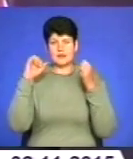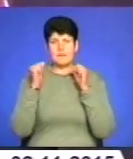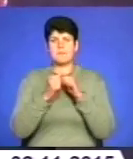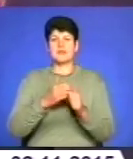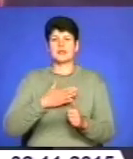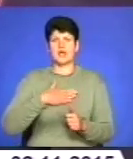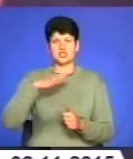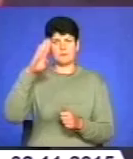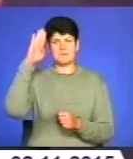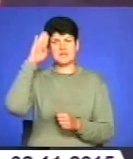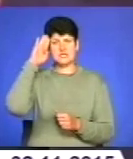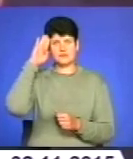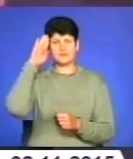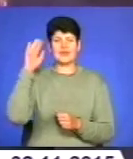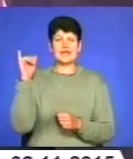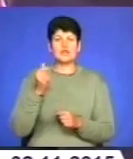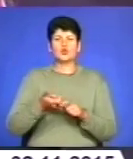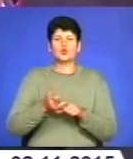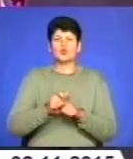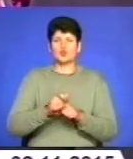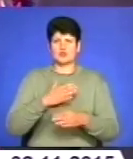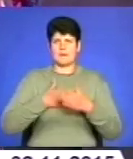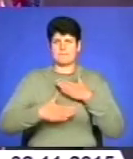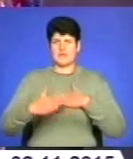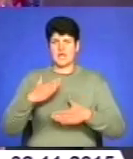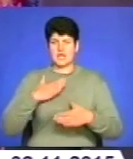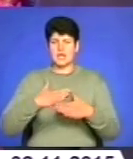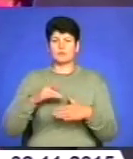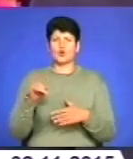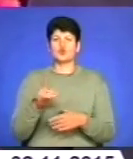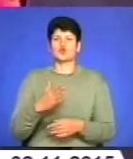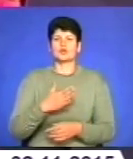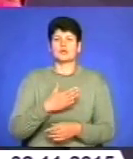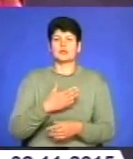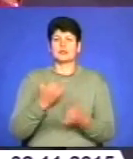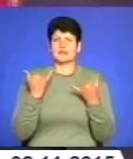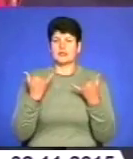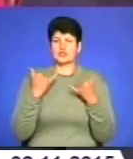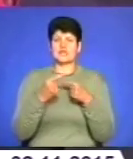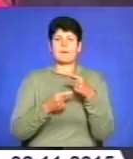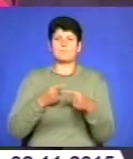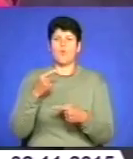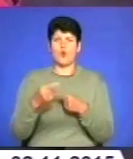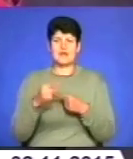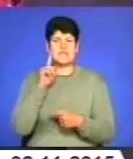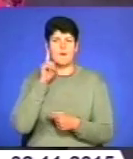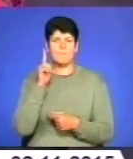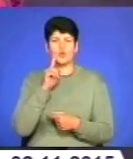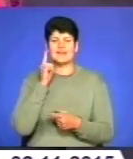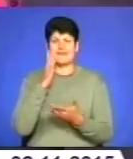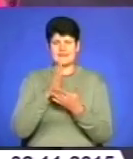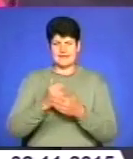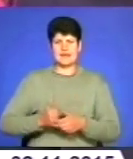бійців. І дуже приємно, що нинішня покоління молоде є